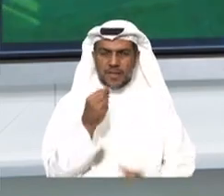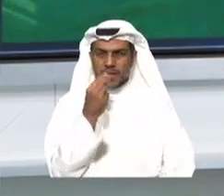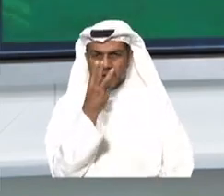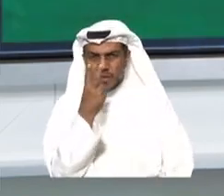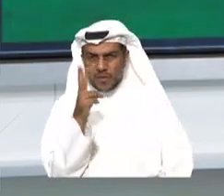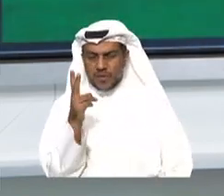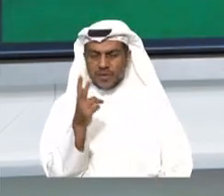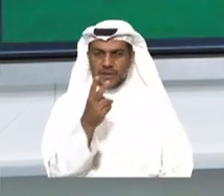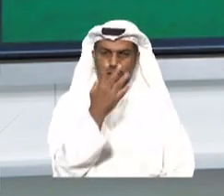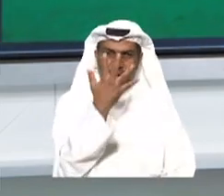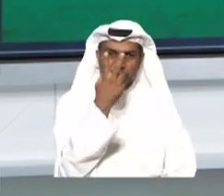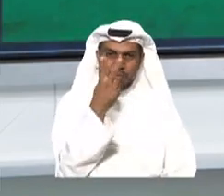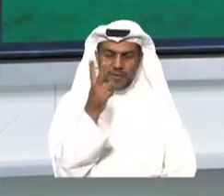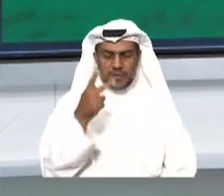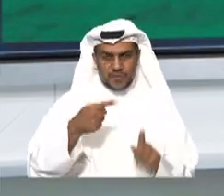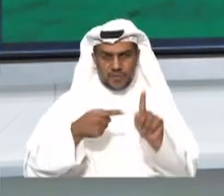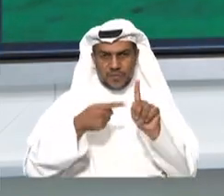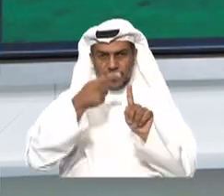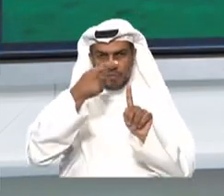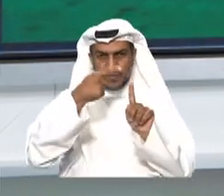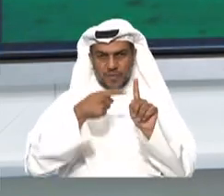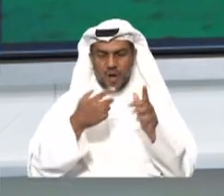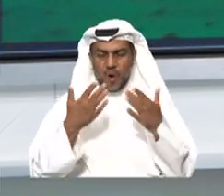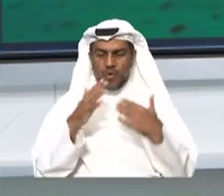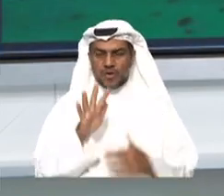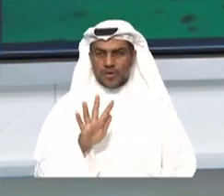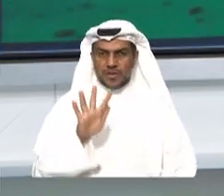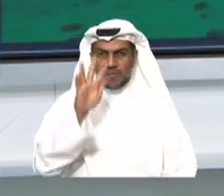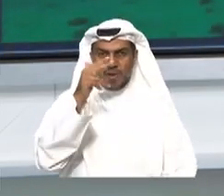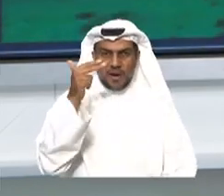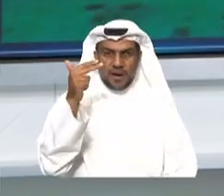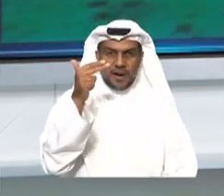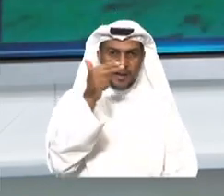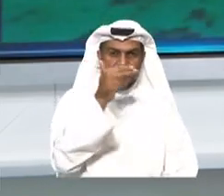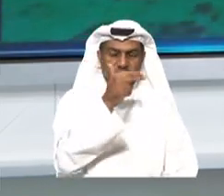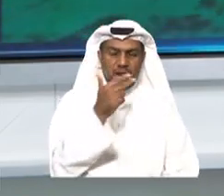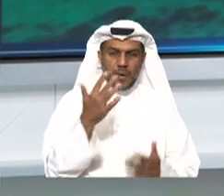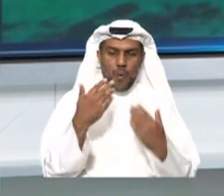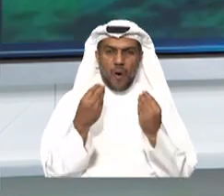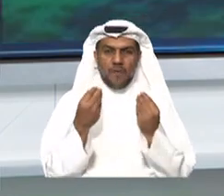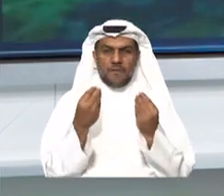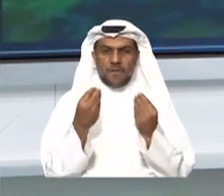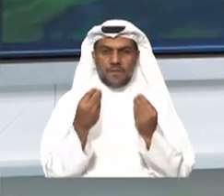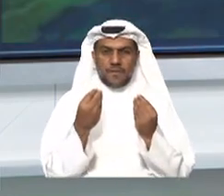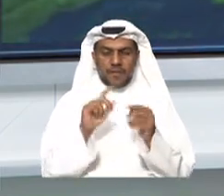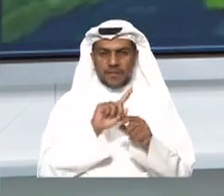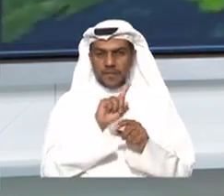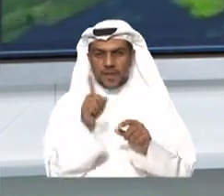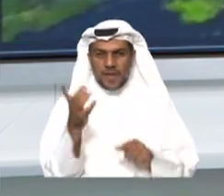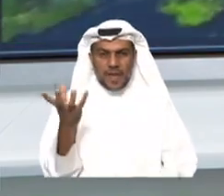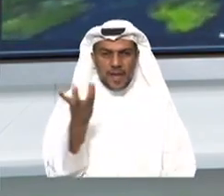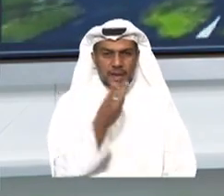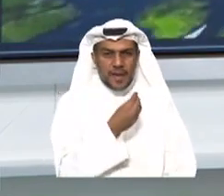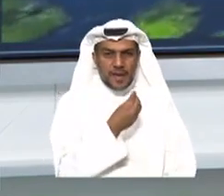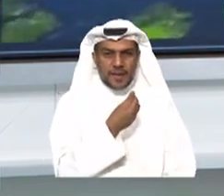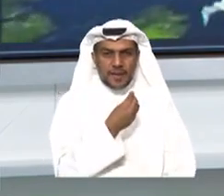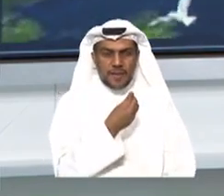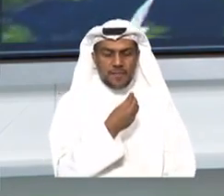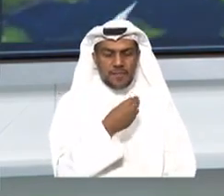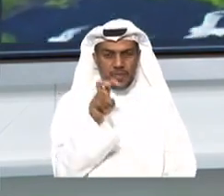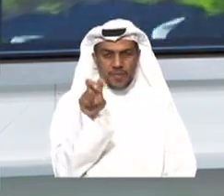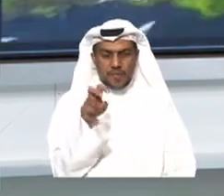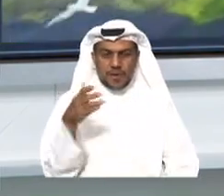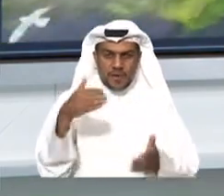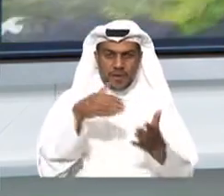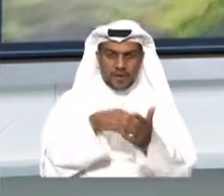إلى 25 درجة مئوية مع هواء شمالي غربي خفيف إلى معتدل السرعة، تتراوح سرعتها خلال هذا اليوم ما بين 8